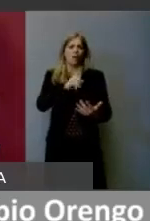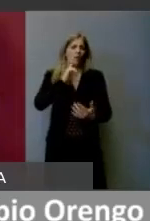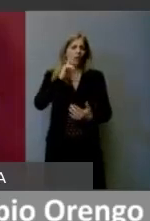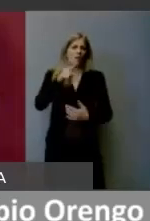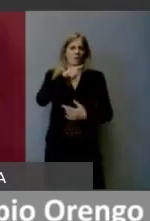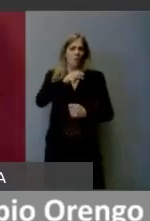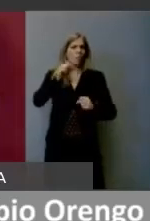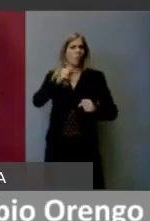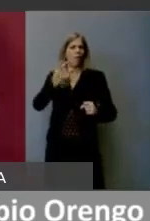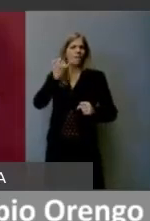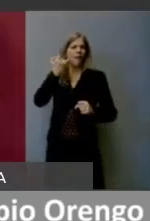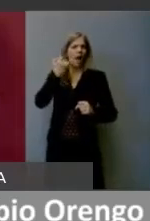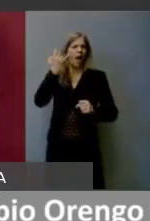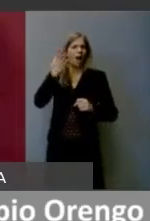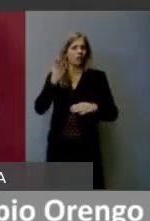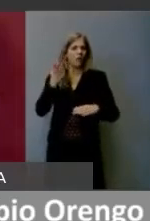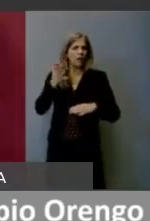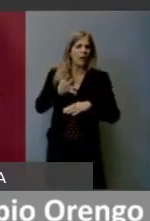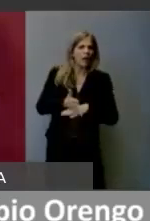intervenire